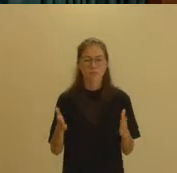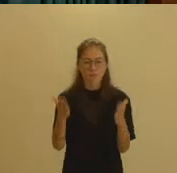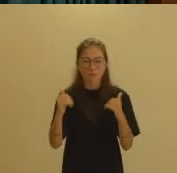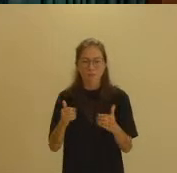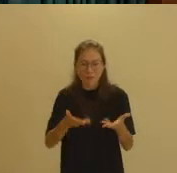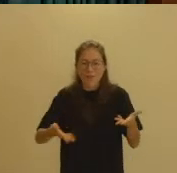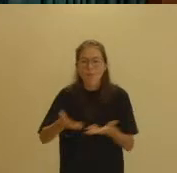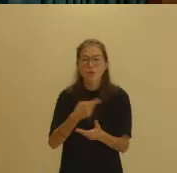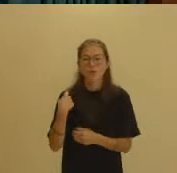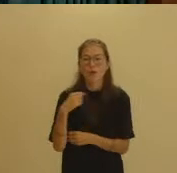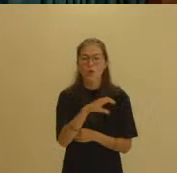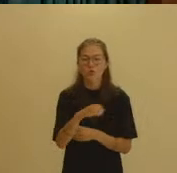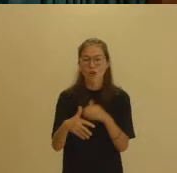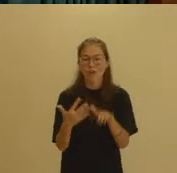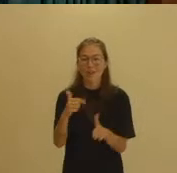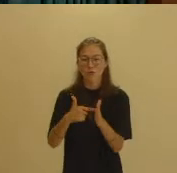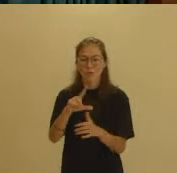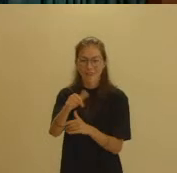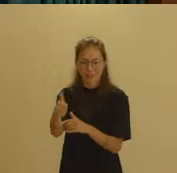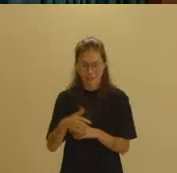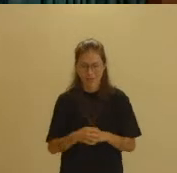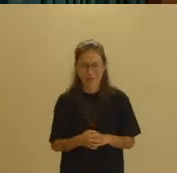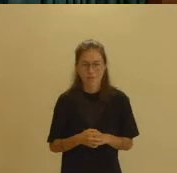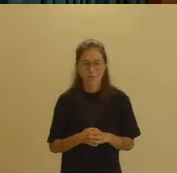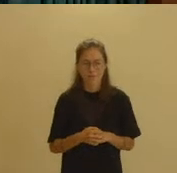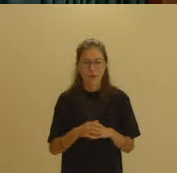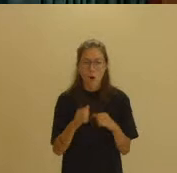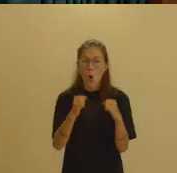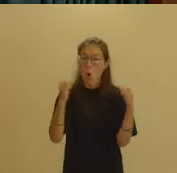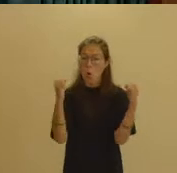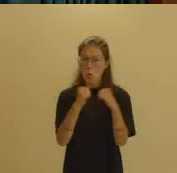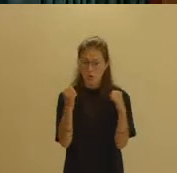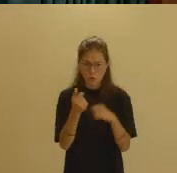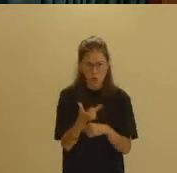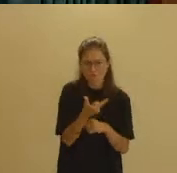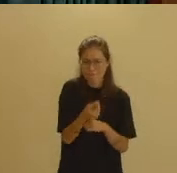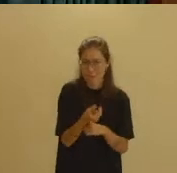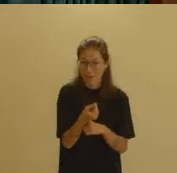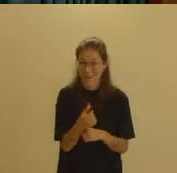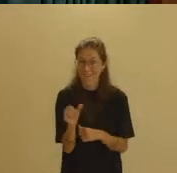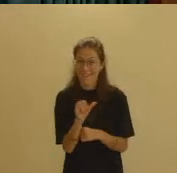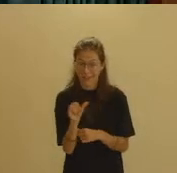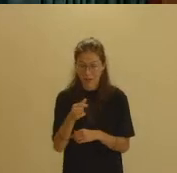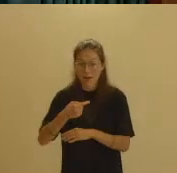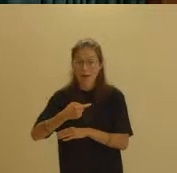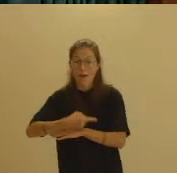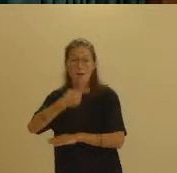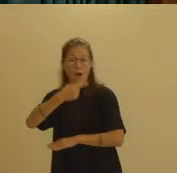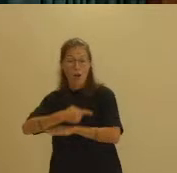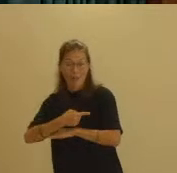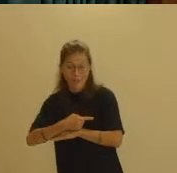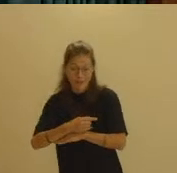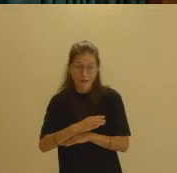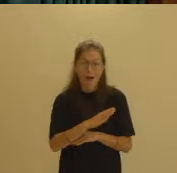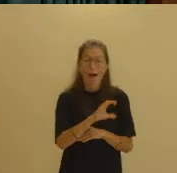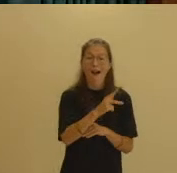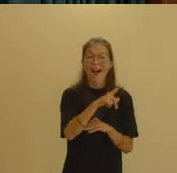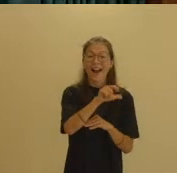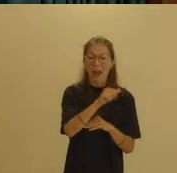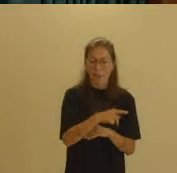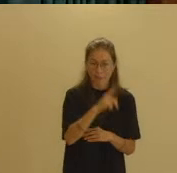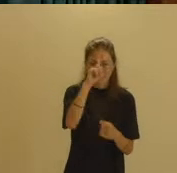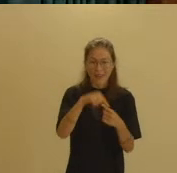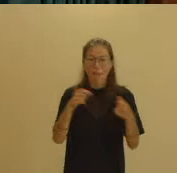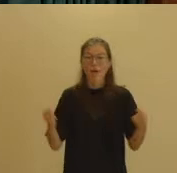Délibération 115-2021, convention de partenariat entre la ville et le CLAPS, campagne de